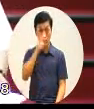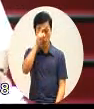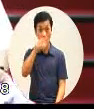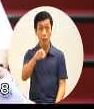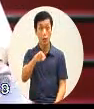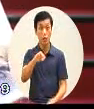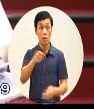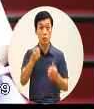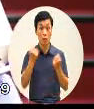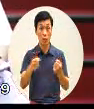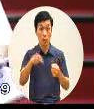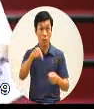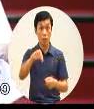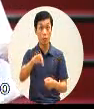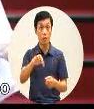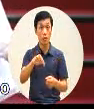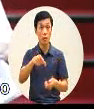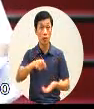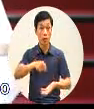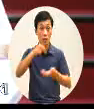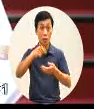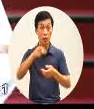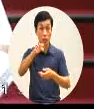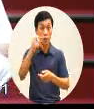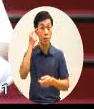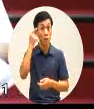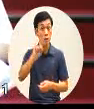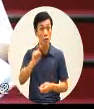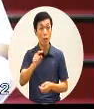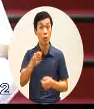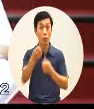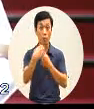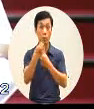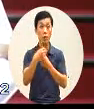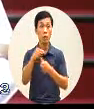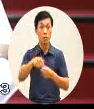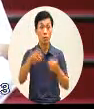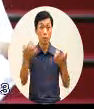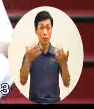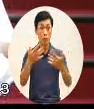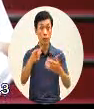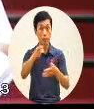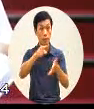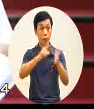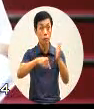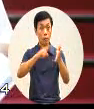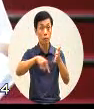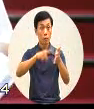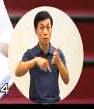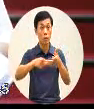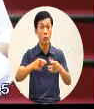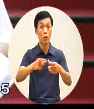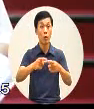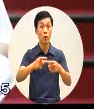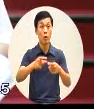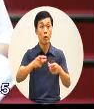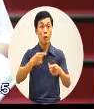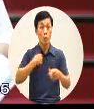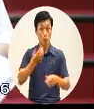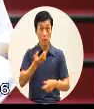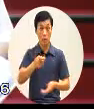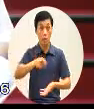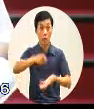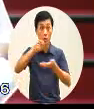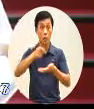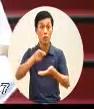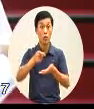机会，先看你的看法啦吼，把这个问题啦吼，你先简单来做一个我拄啊讲的，为